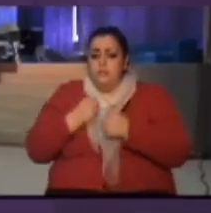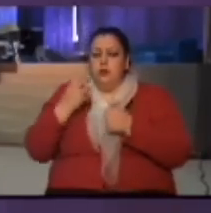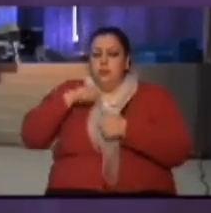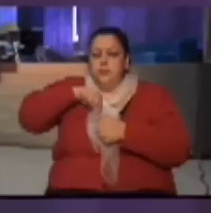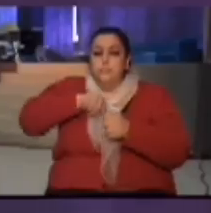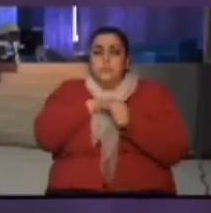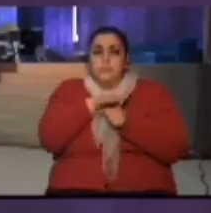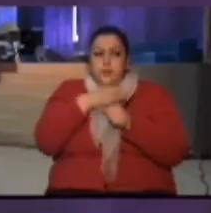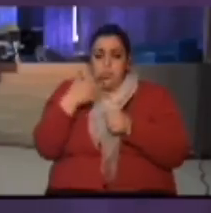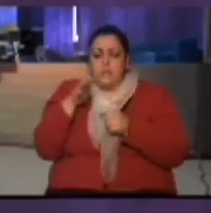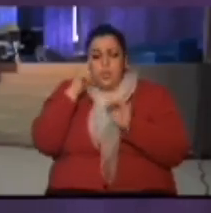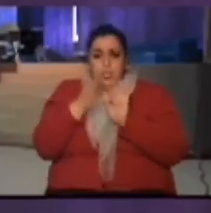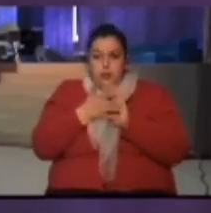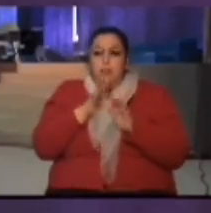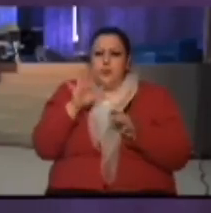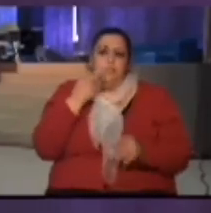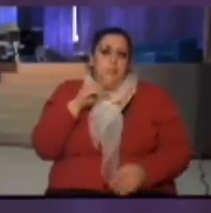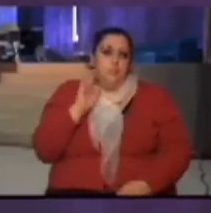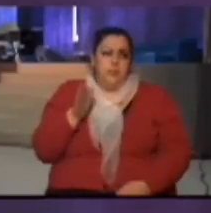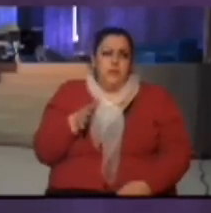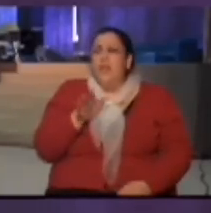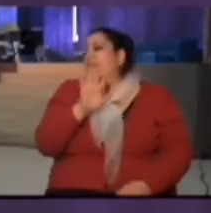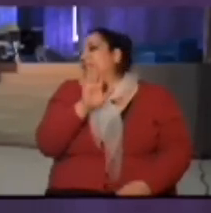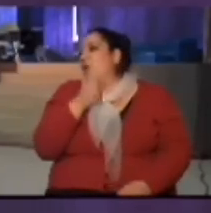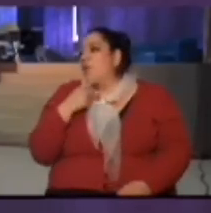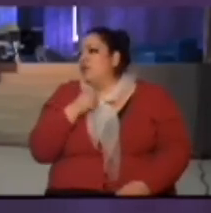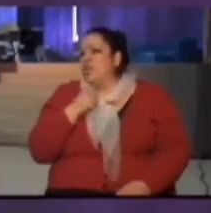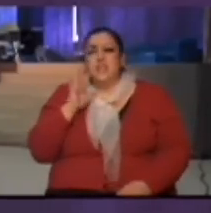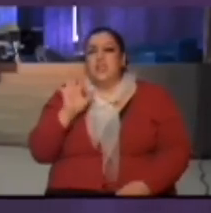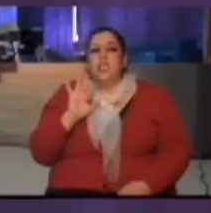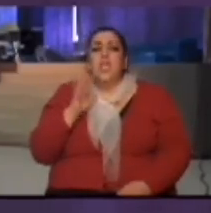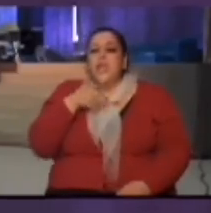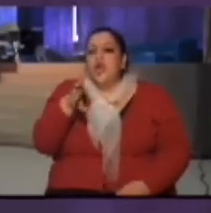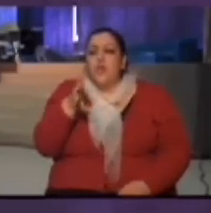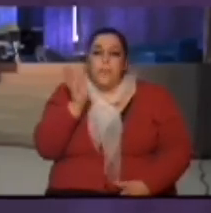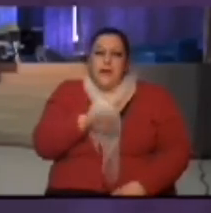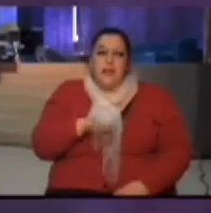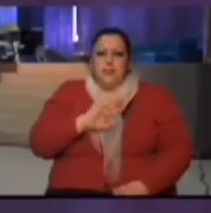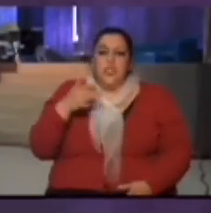իրականանա, ասում ես, Հովհ ջան, ինձ 5 ապակ ասես, ինչ ես ասում, էլ ինչքան սպասեմ,